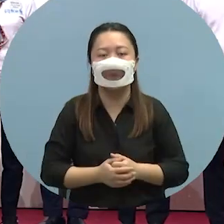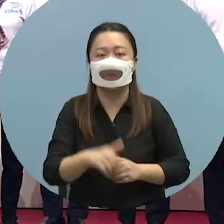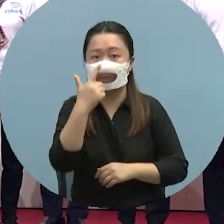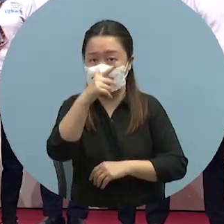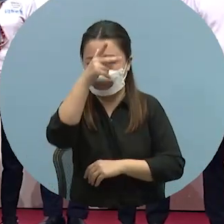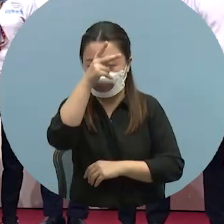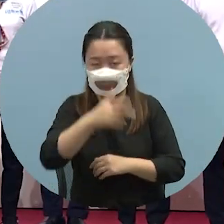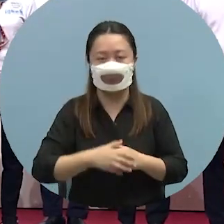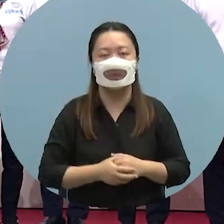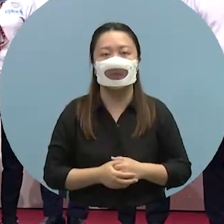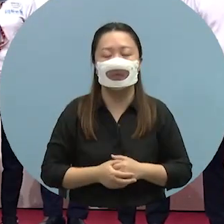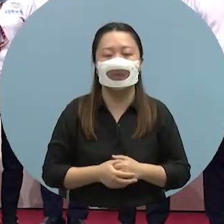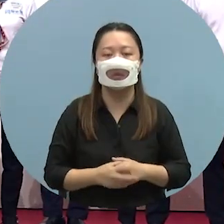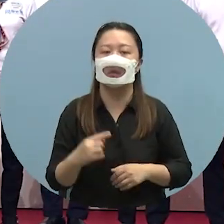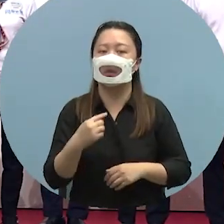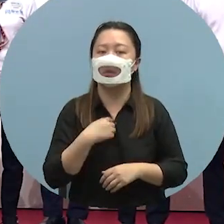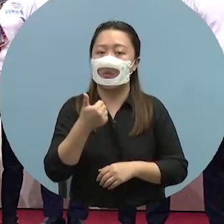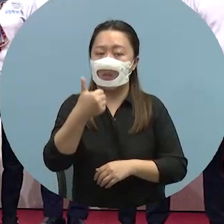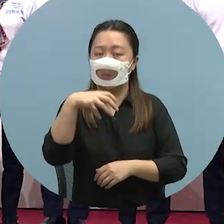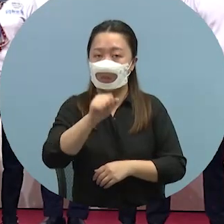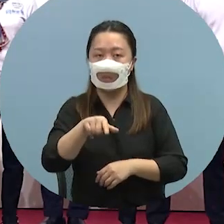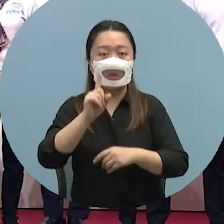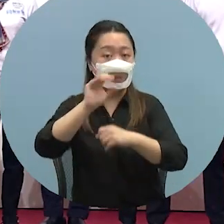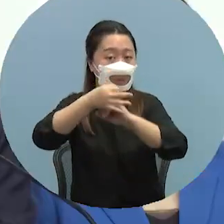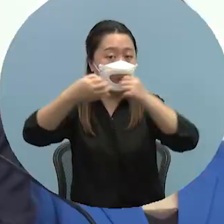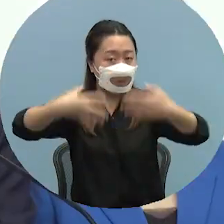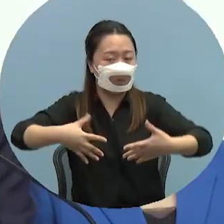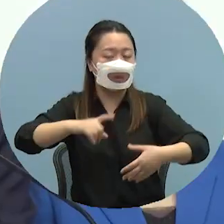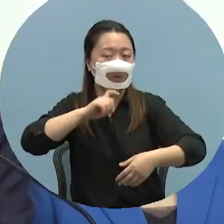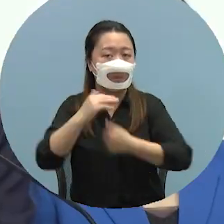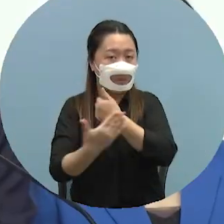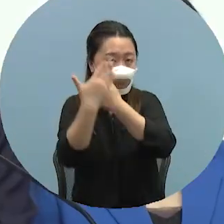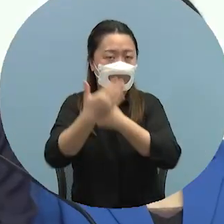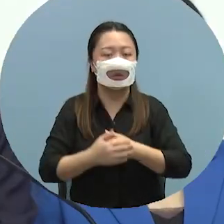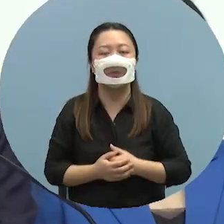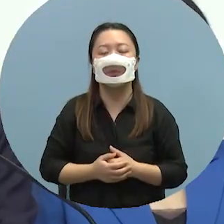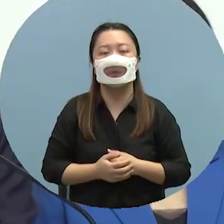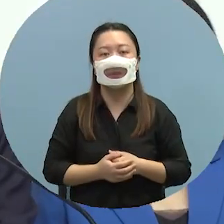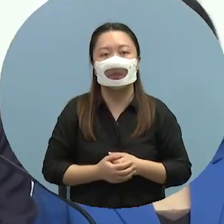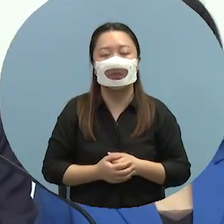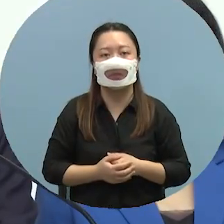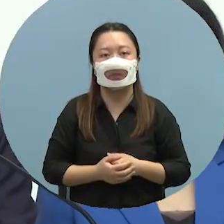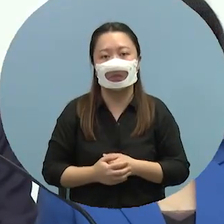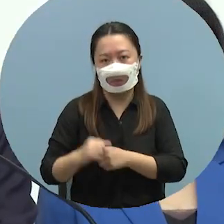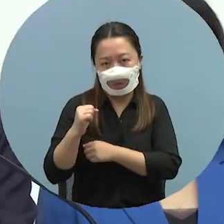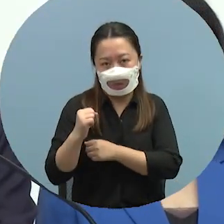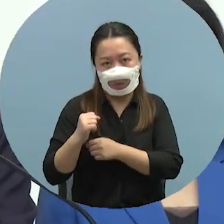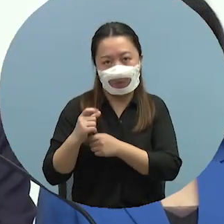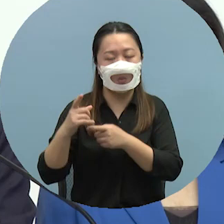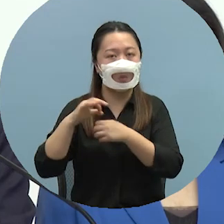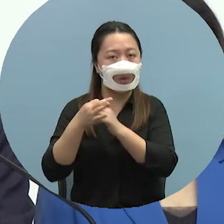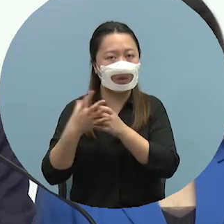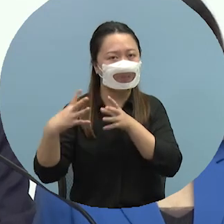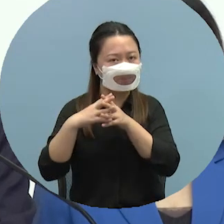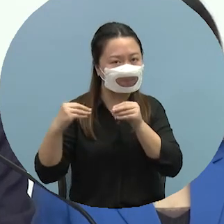一屆政府要利用好一國兩制的制度優勢，全面融入國家發展大